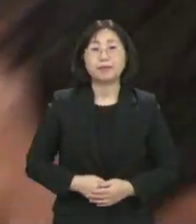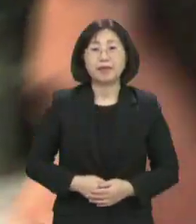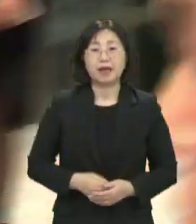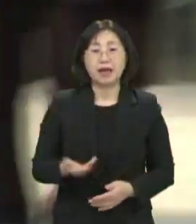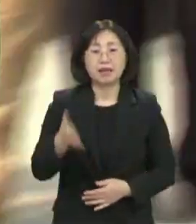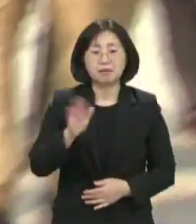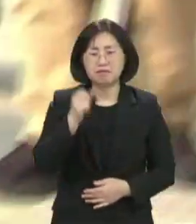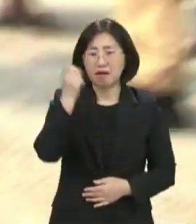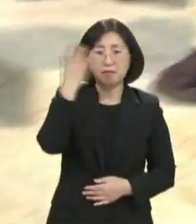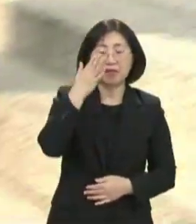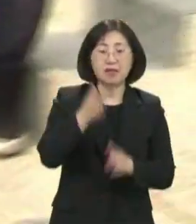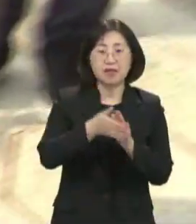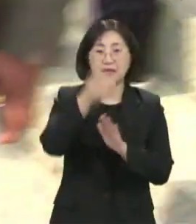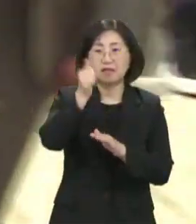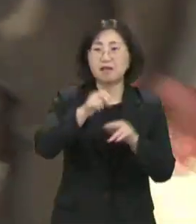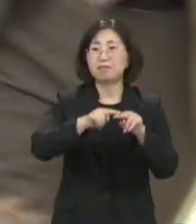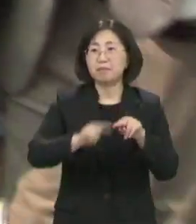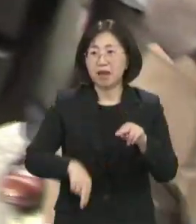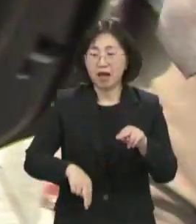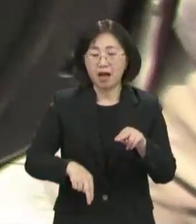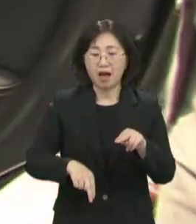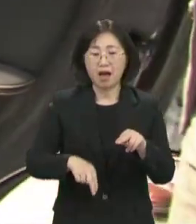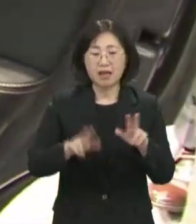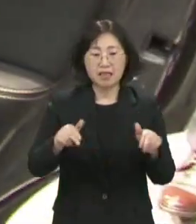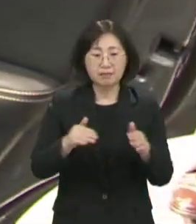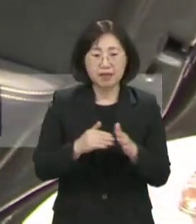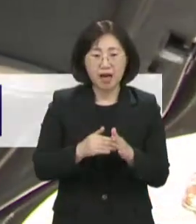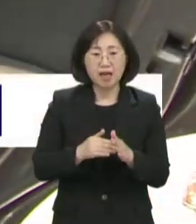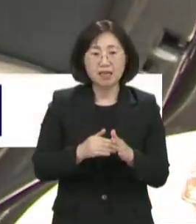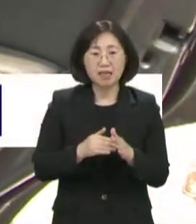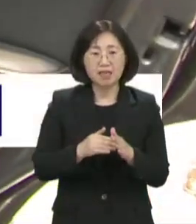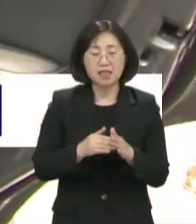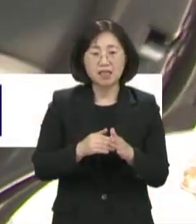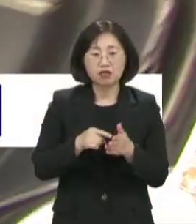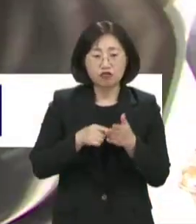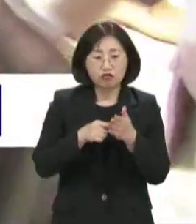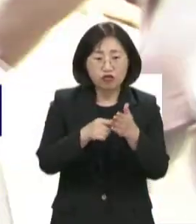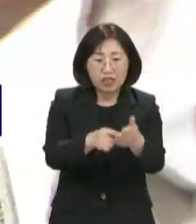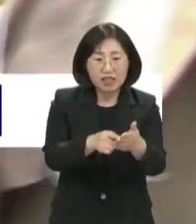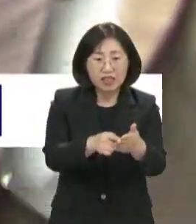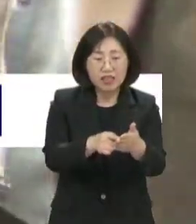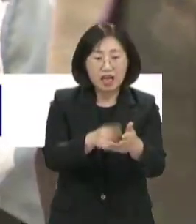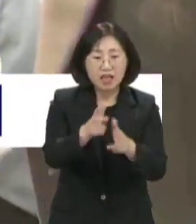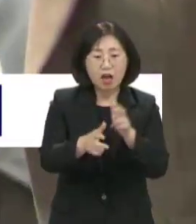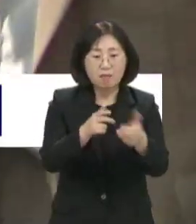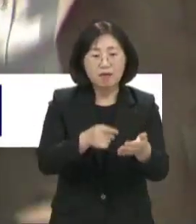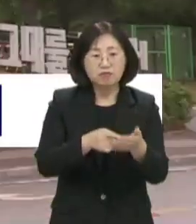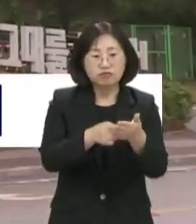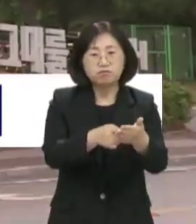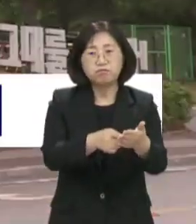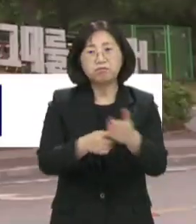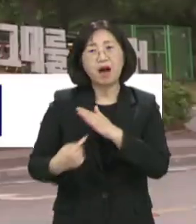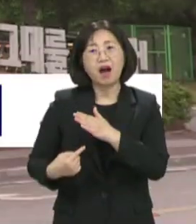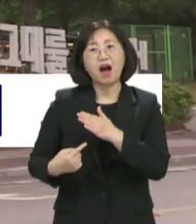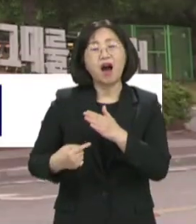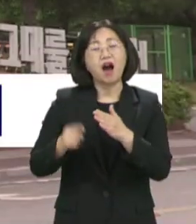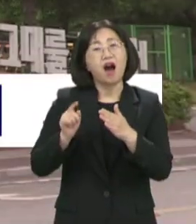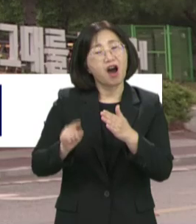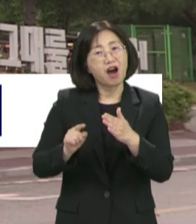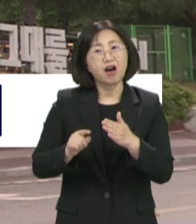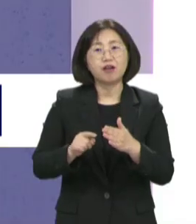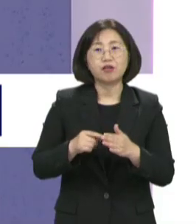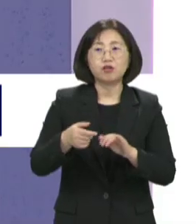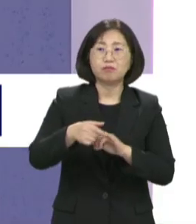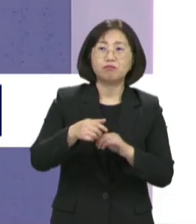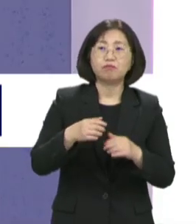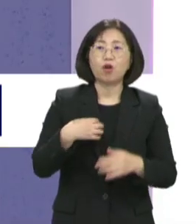하지만 갑작스러운 시장 낙마에 그동안 공들여 추진해온 정책의 동력 상실이 우려되는 상황입니다. 당장 내년